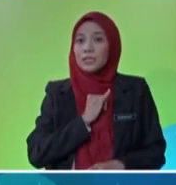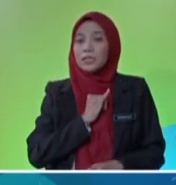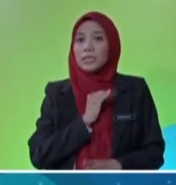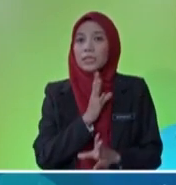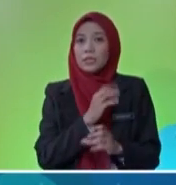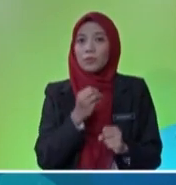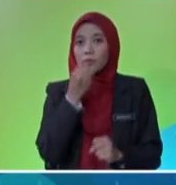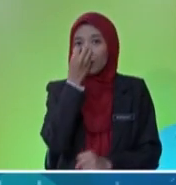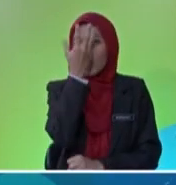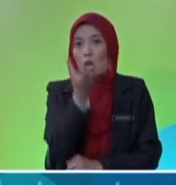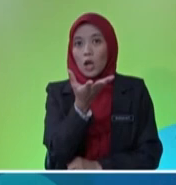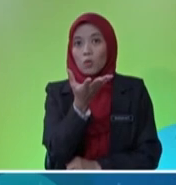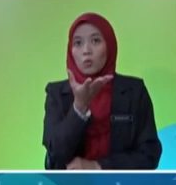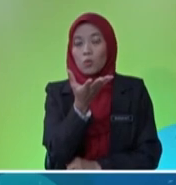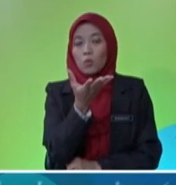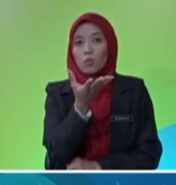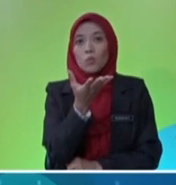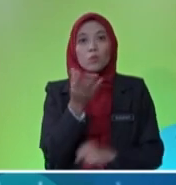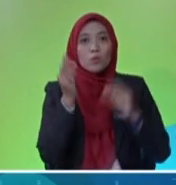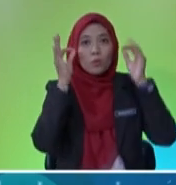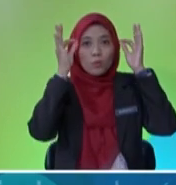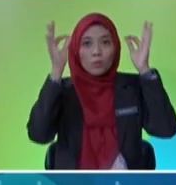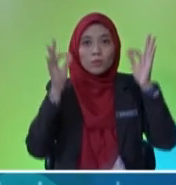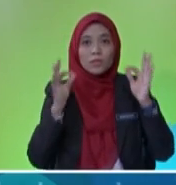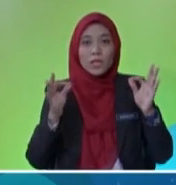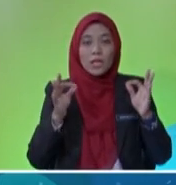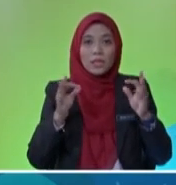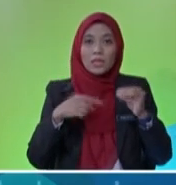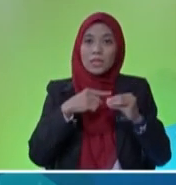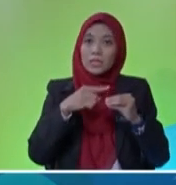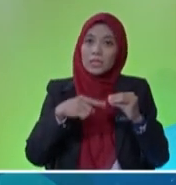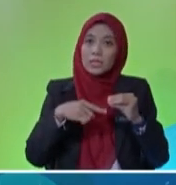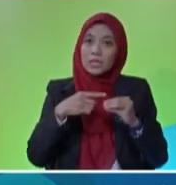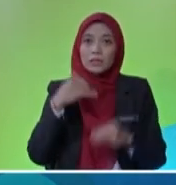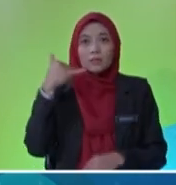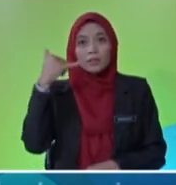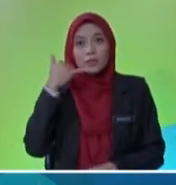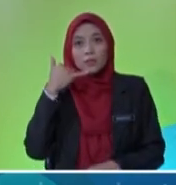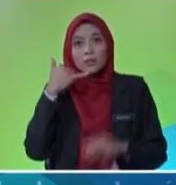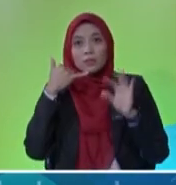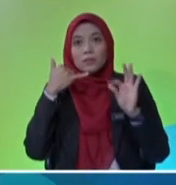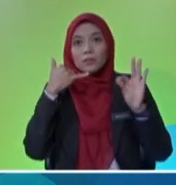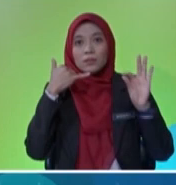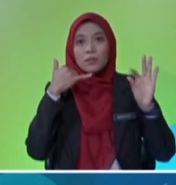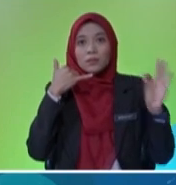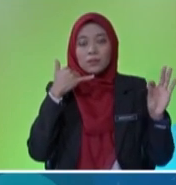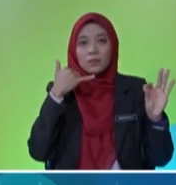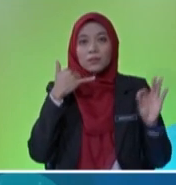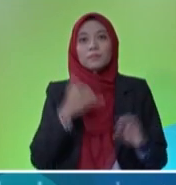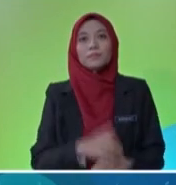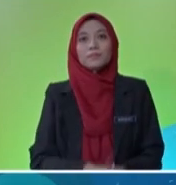Endang ke mutuske Day keputusan tentang tarian 999 semasa bazooka jawab dengan Betulnya